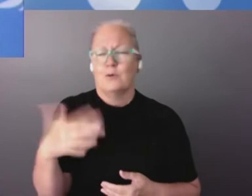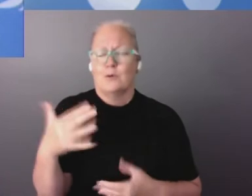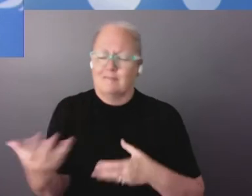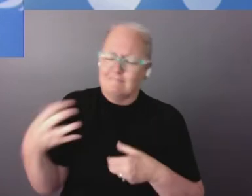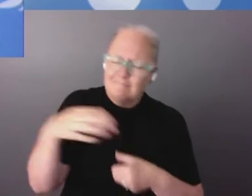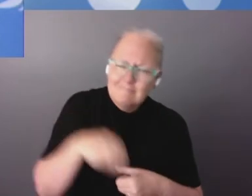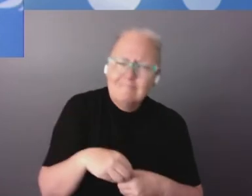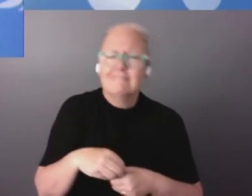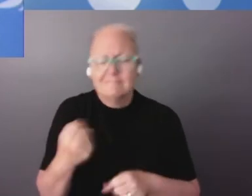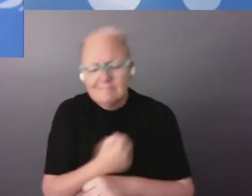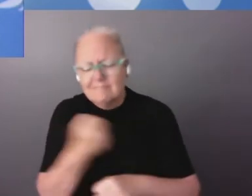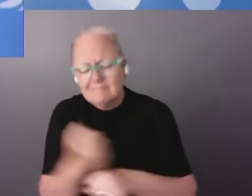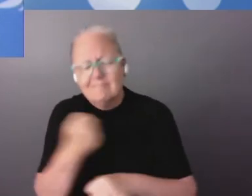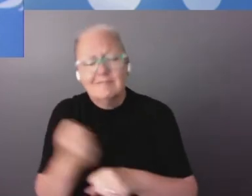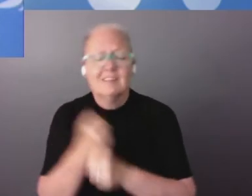وهذا المؤتمر